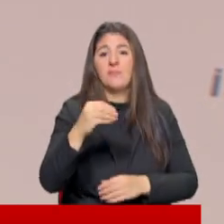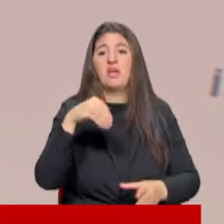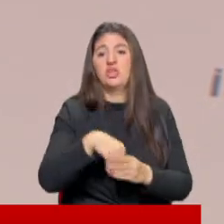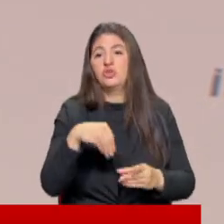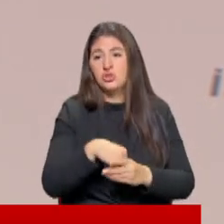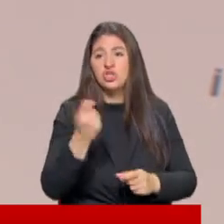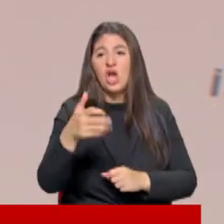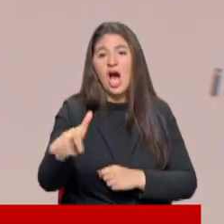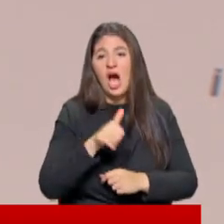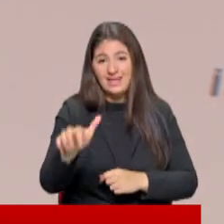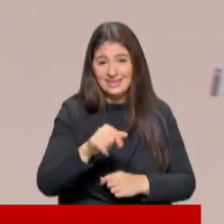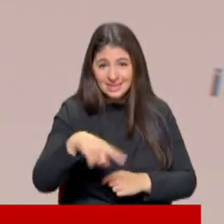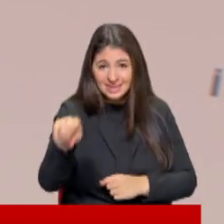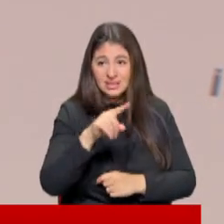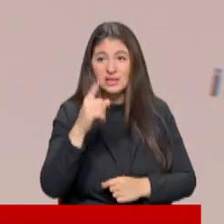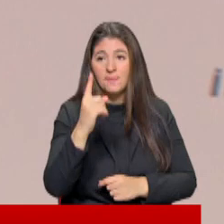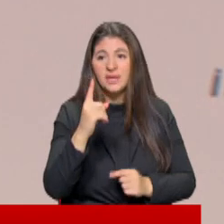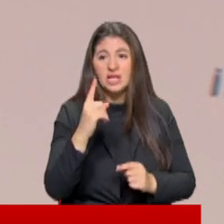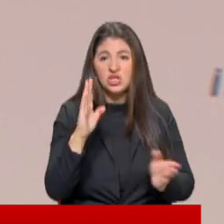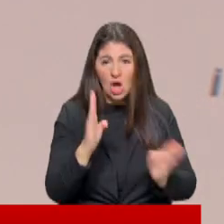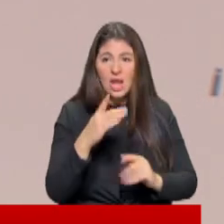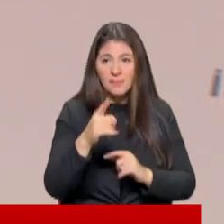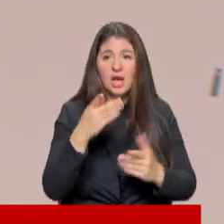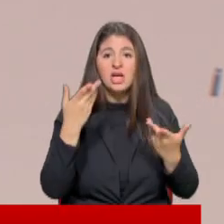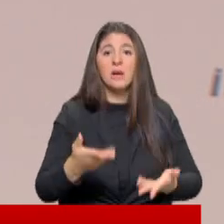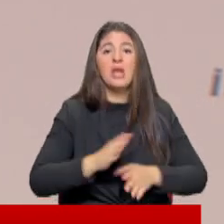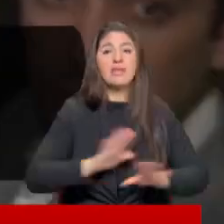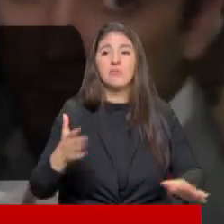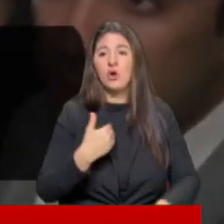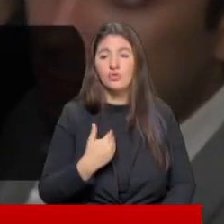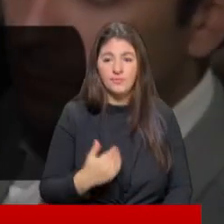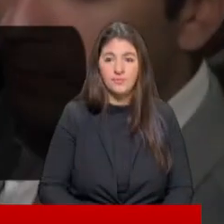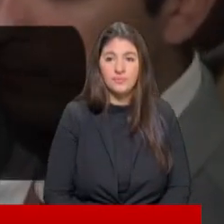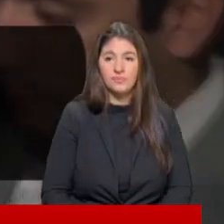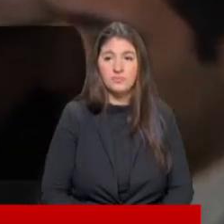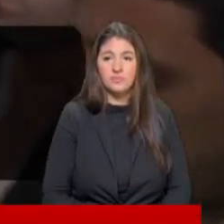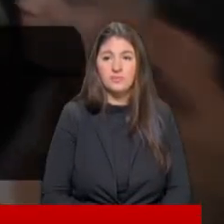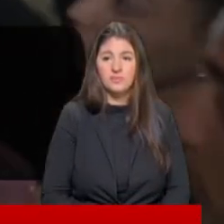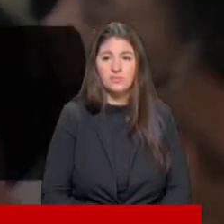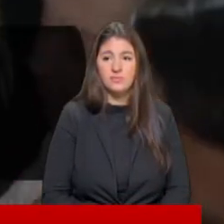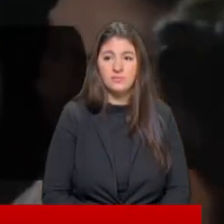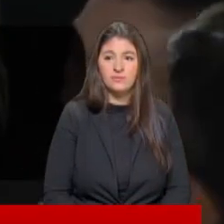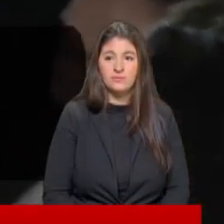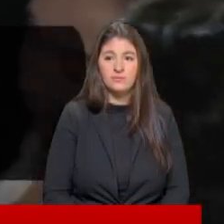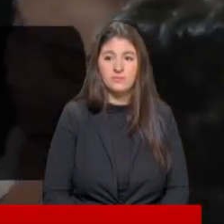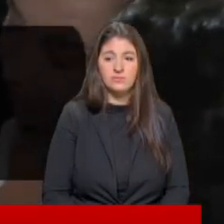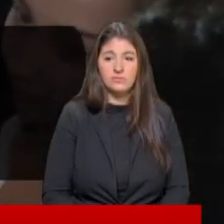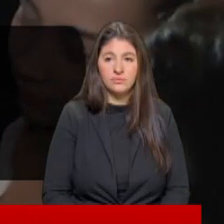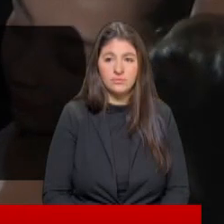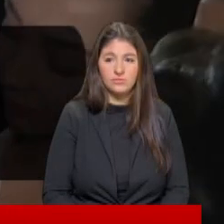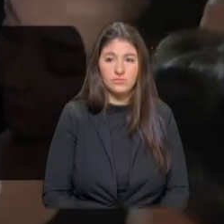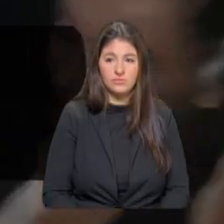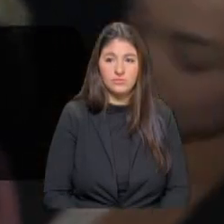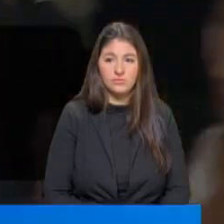için işe aldığınız bir dönemi kabul edemiyorum. Çok çirkinleştirdiler. Çok